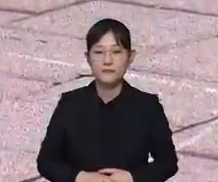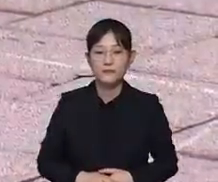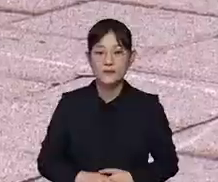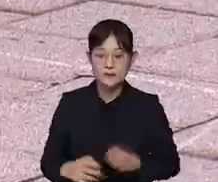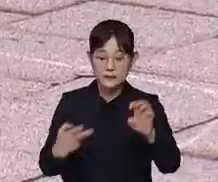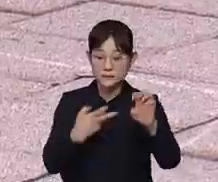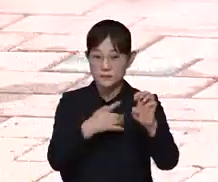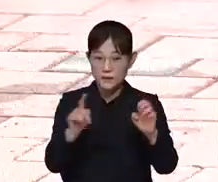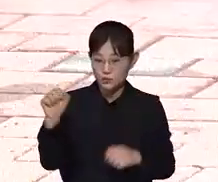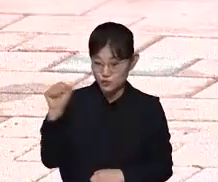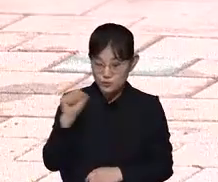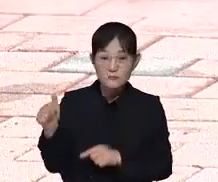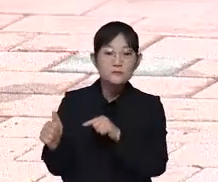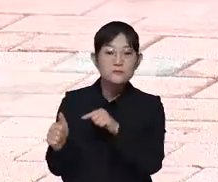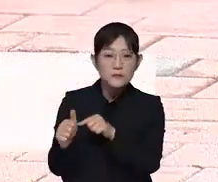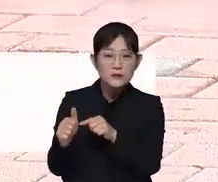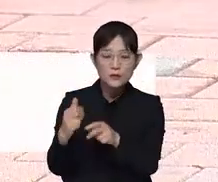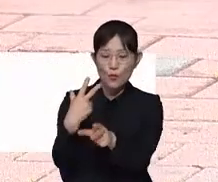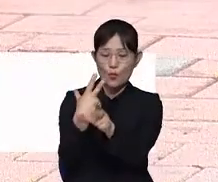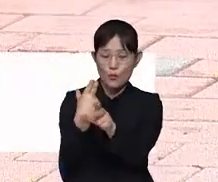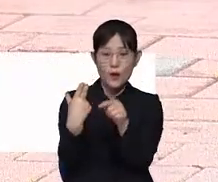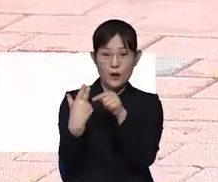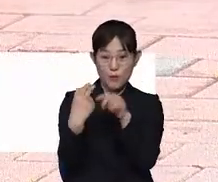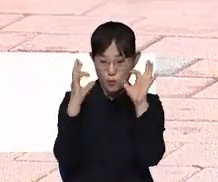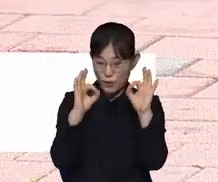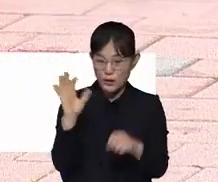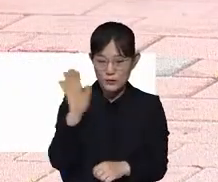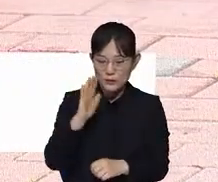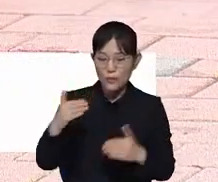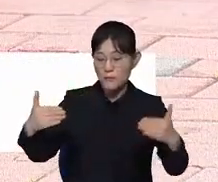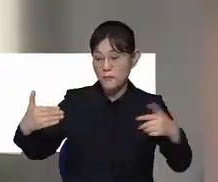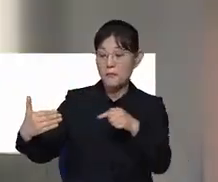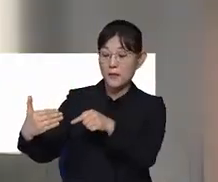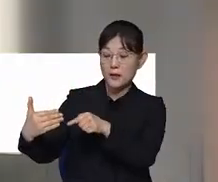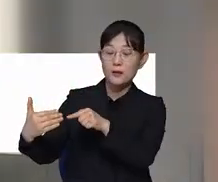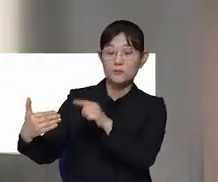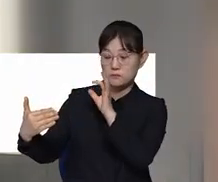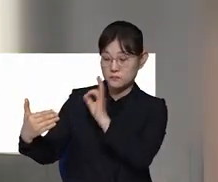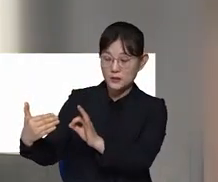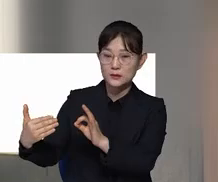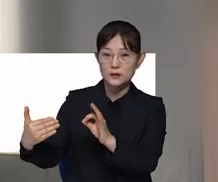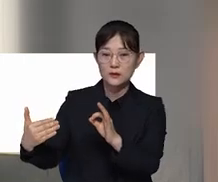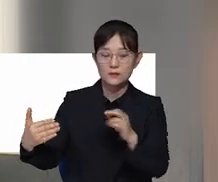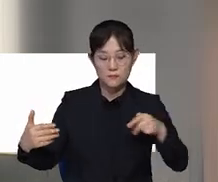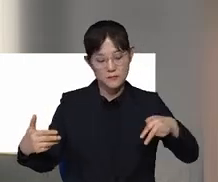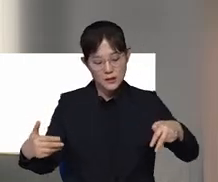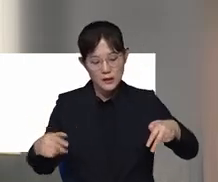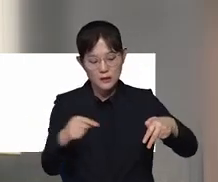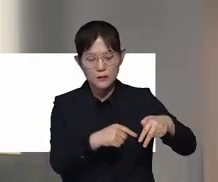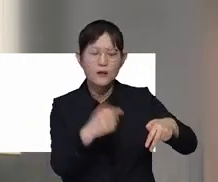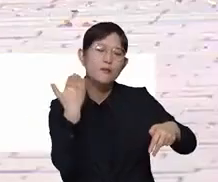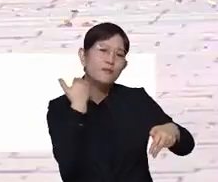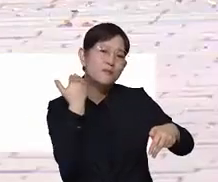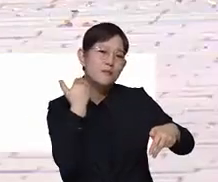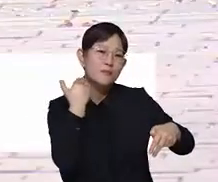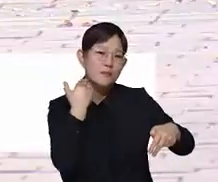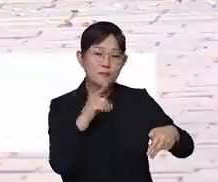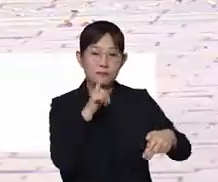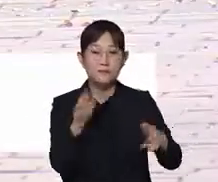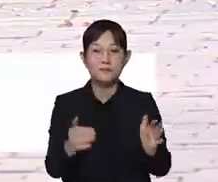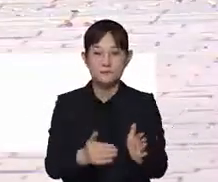40대 운전자는 후방 카메라 대신 사이드 미러를 보다 뒤에서 걸어오던 A양을 발견하지 못했다고